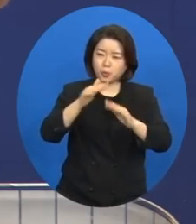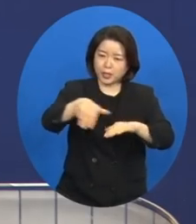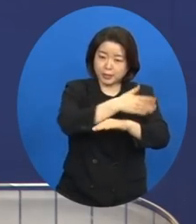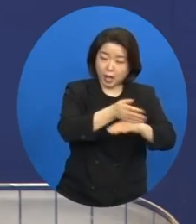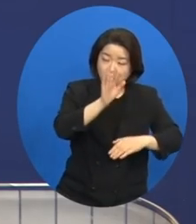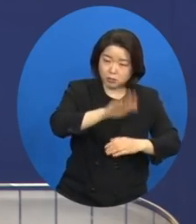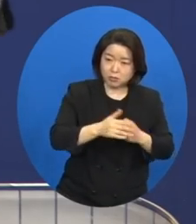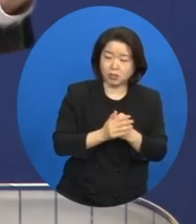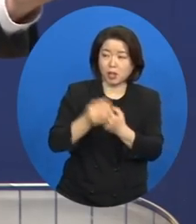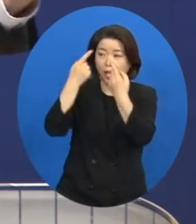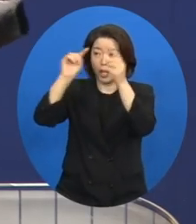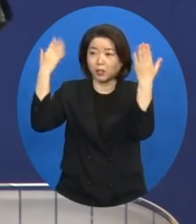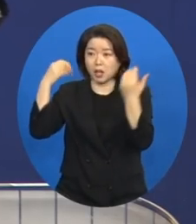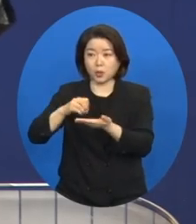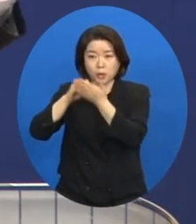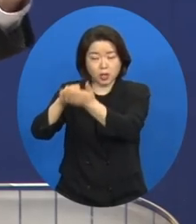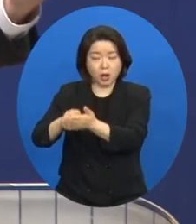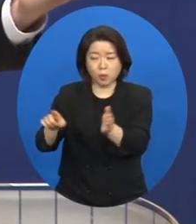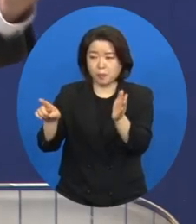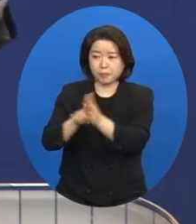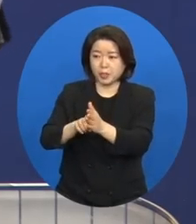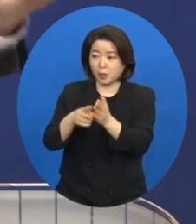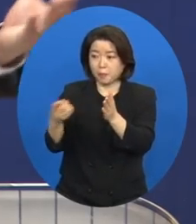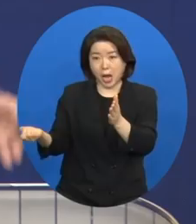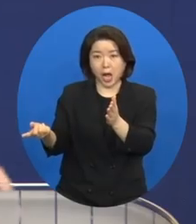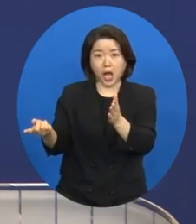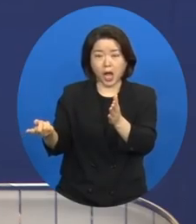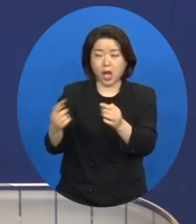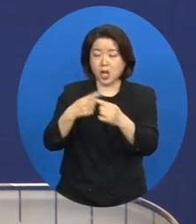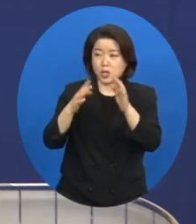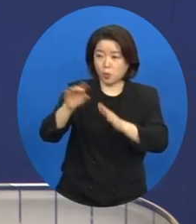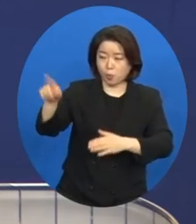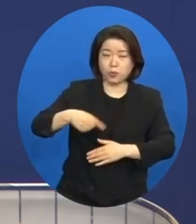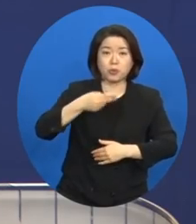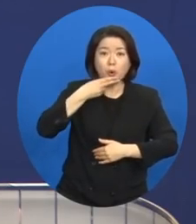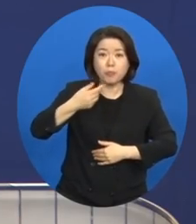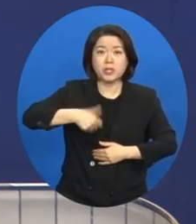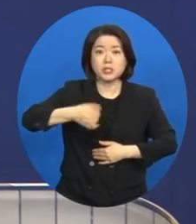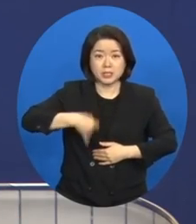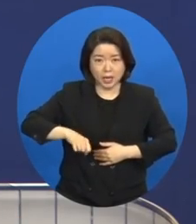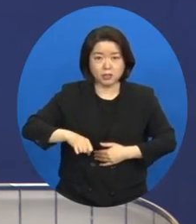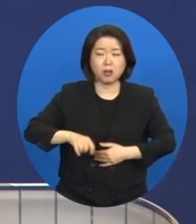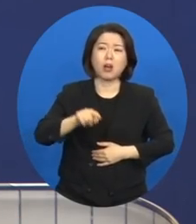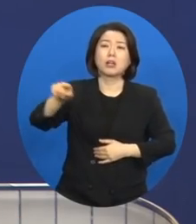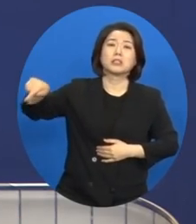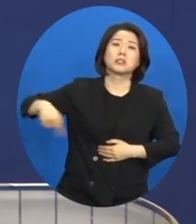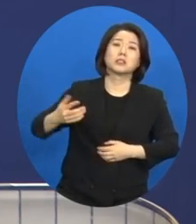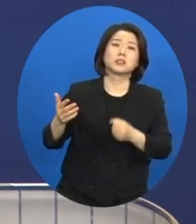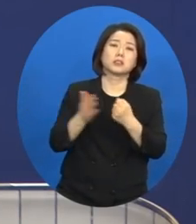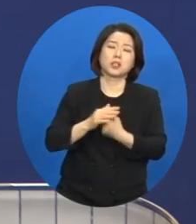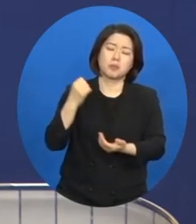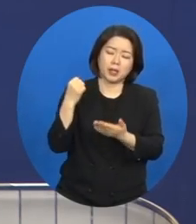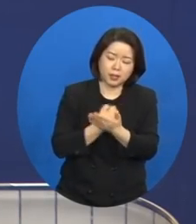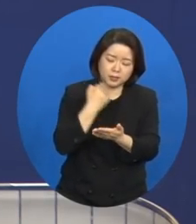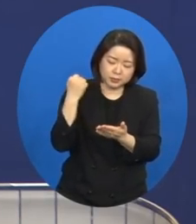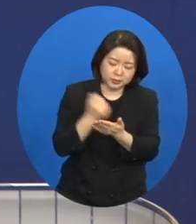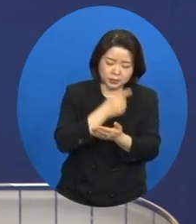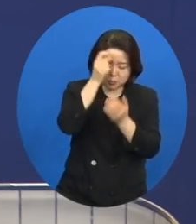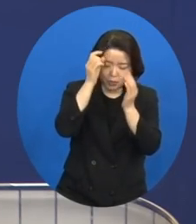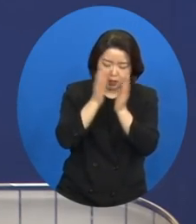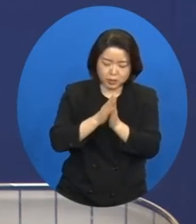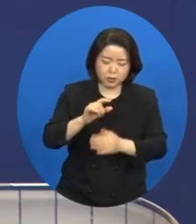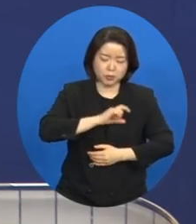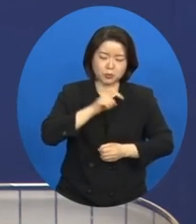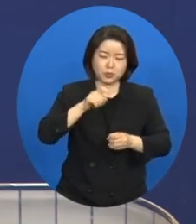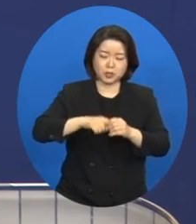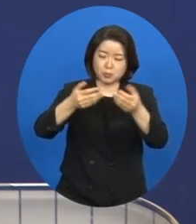가서는 믿음을 잃어버리거나 더 이상 교회에 나가지 않는 자녀들, 그들 때문에 안타까워하면서 기도 제목을 내어놓는